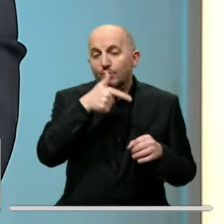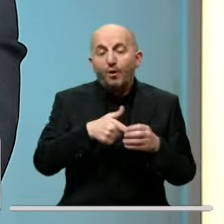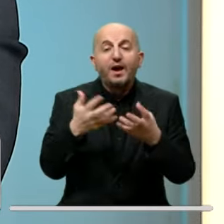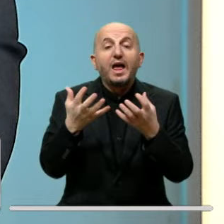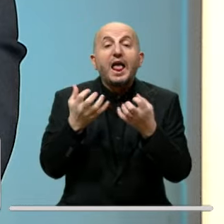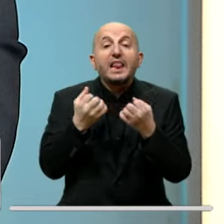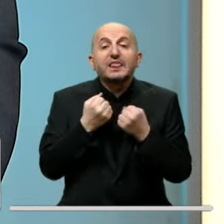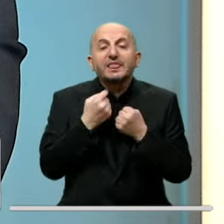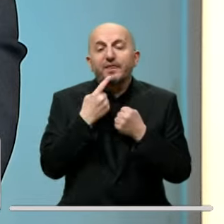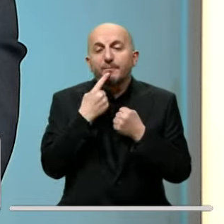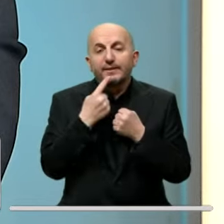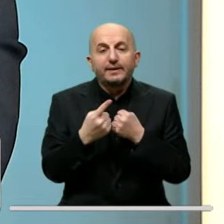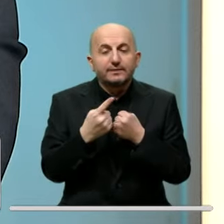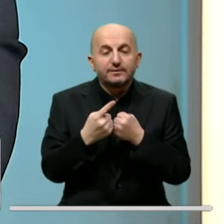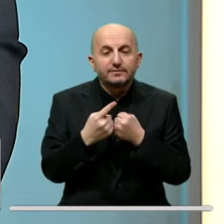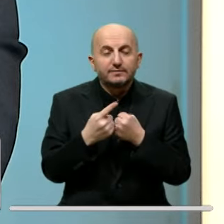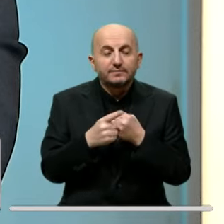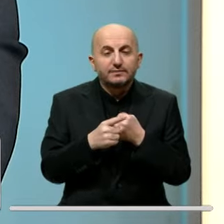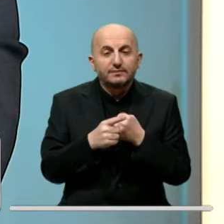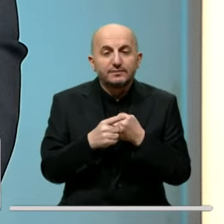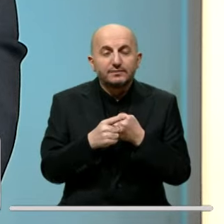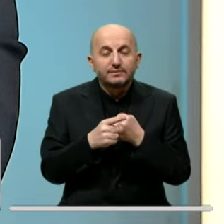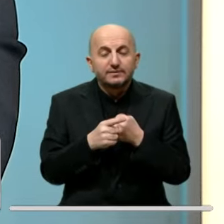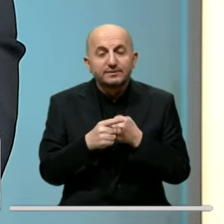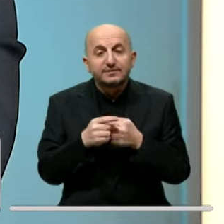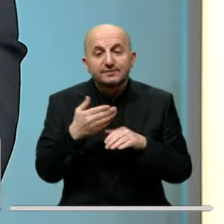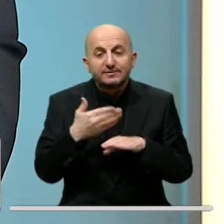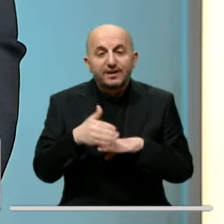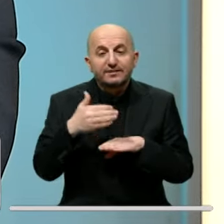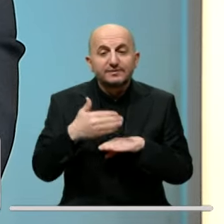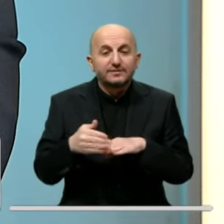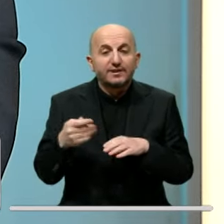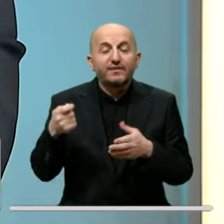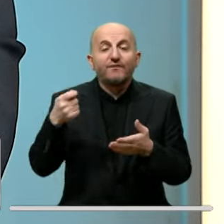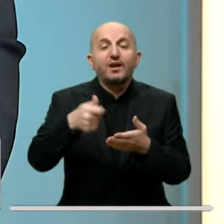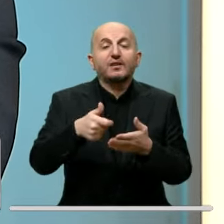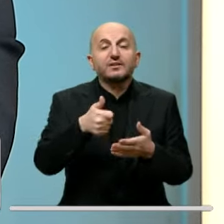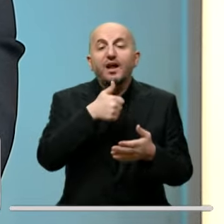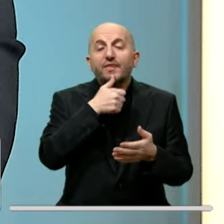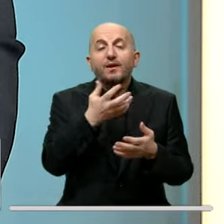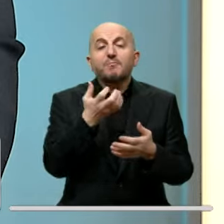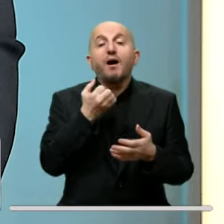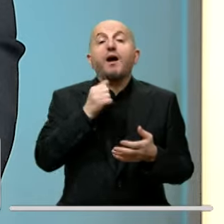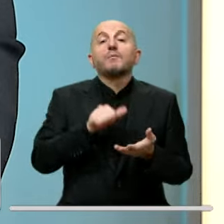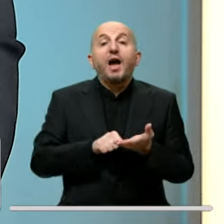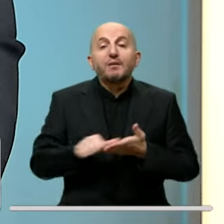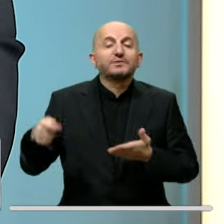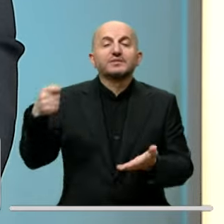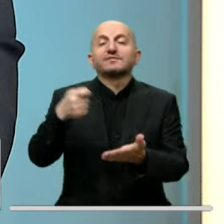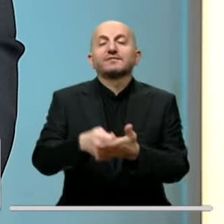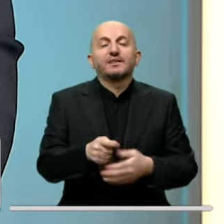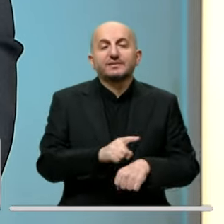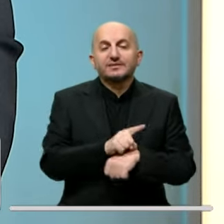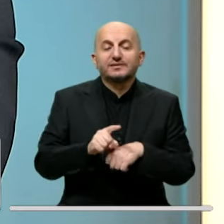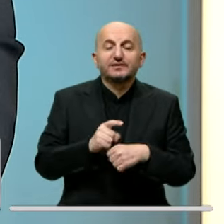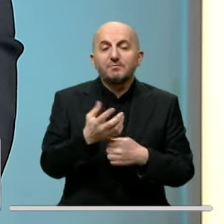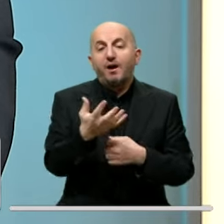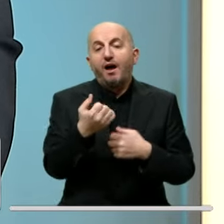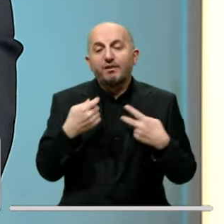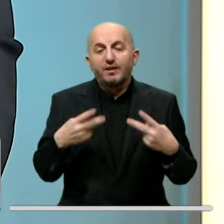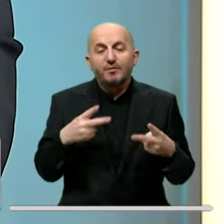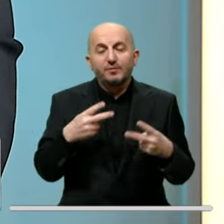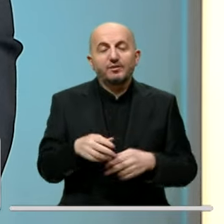Şimdi niçin bunu söylüyorum biliyor musunuz? Yani taksit verseniz bunu alamıyor adam. Ama toptan verdiğiniz ya. İçin gidip ondan